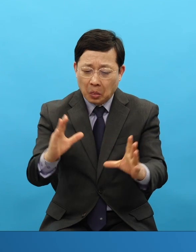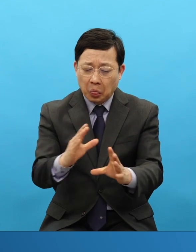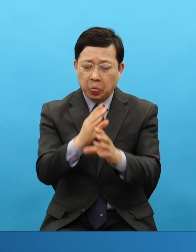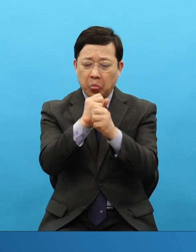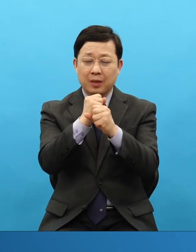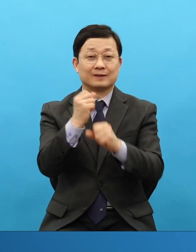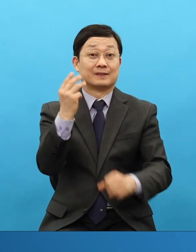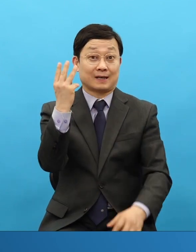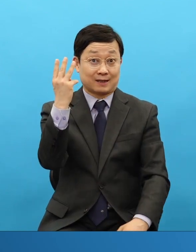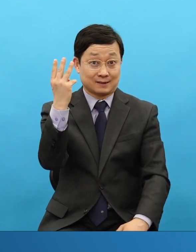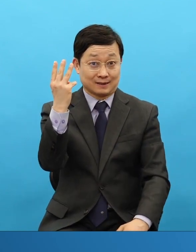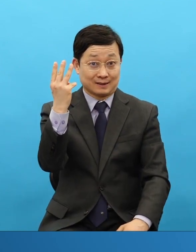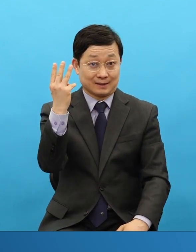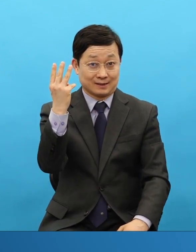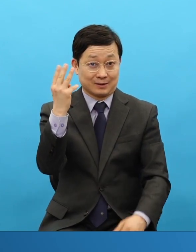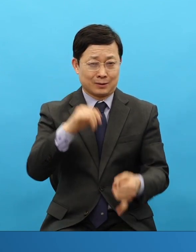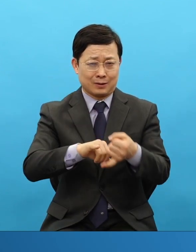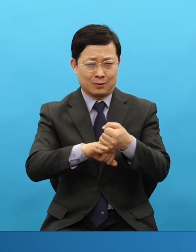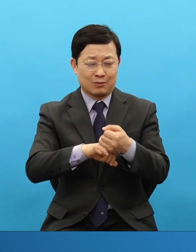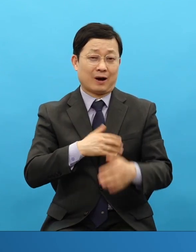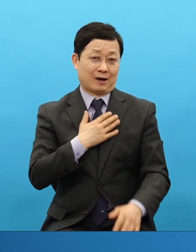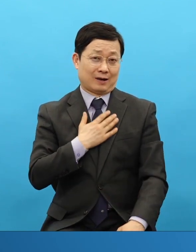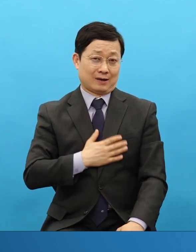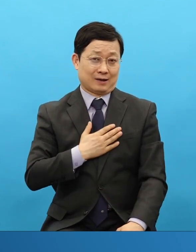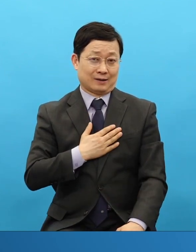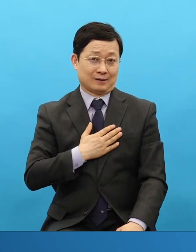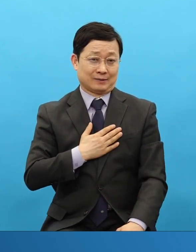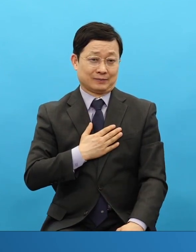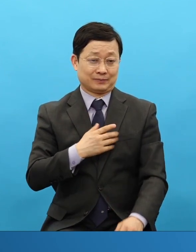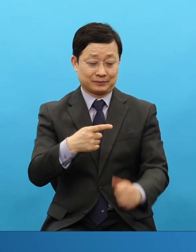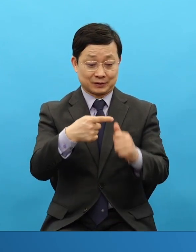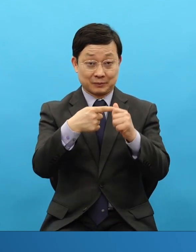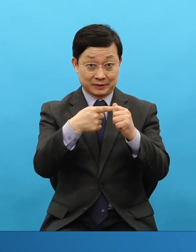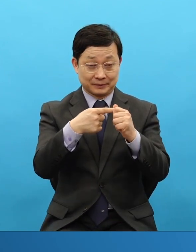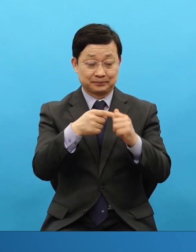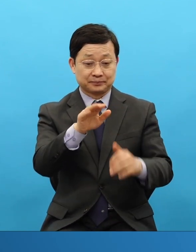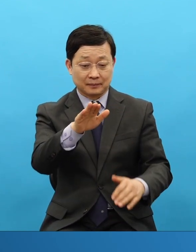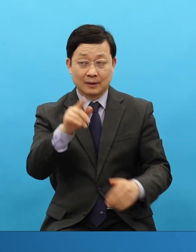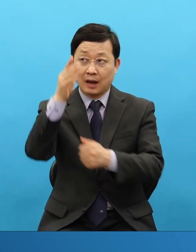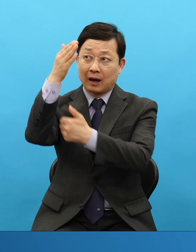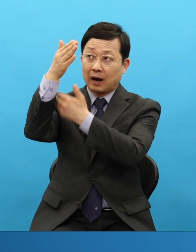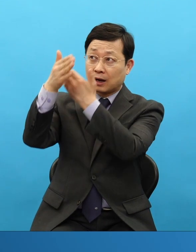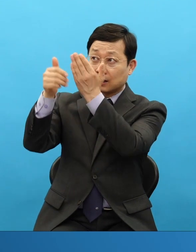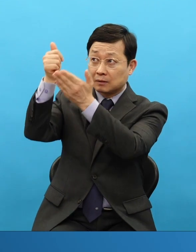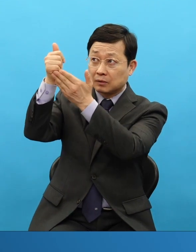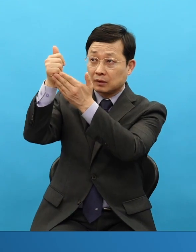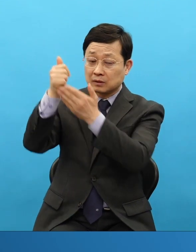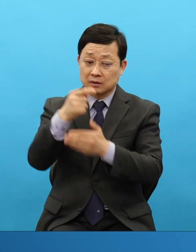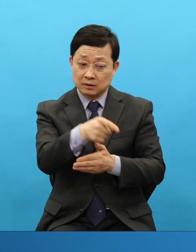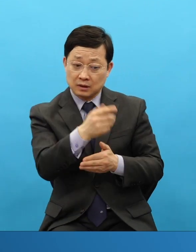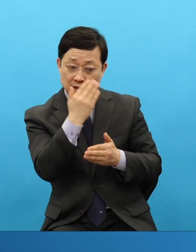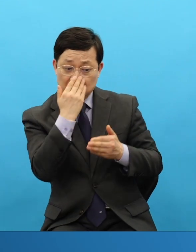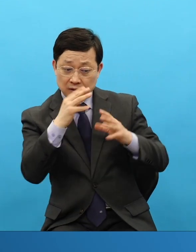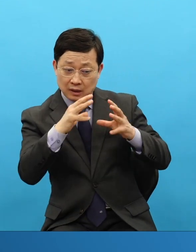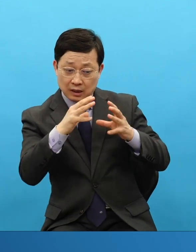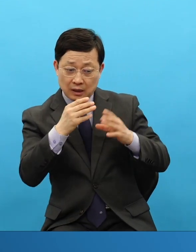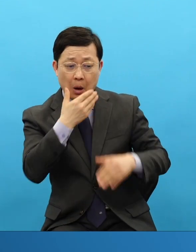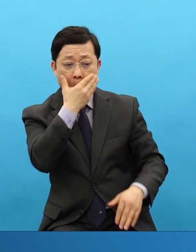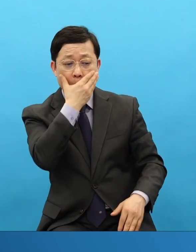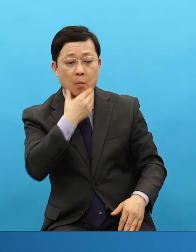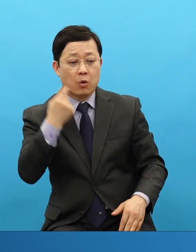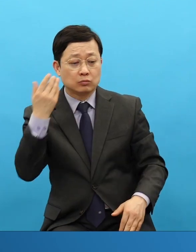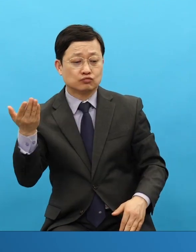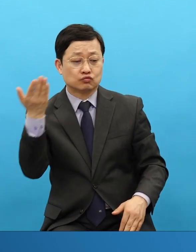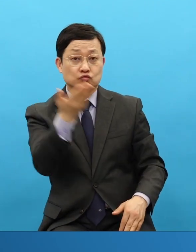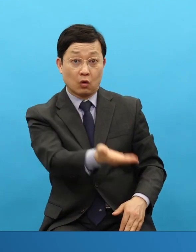you need to know 3. 하나님이 이스라엘 나라에 복음을 준 겁니다. God gave the Israel